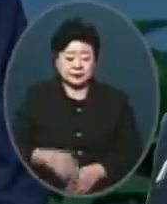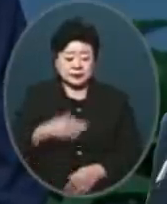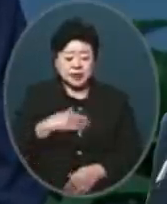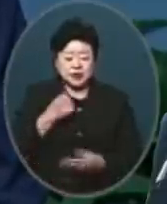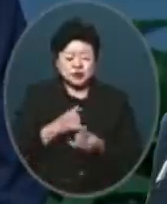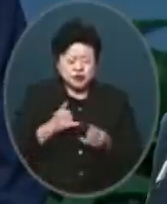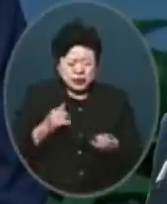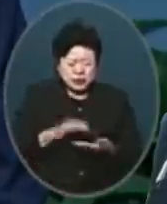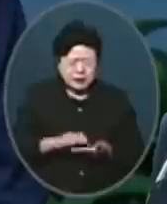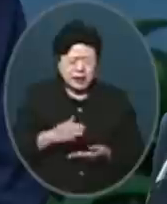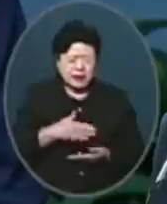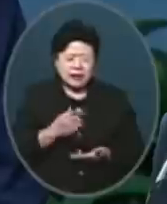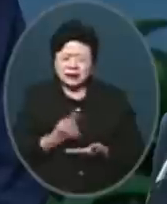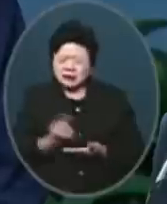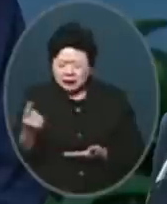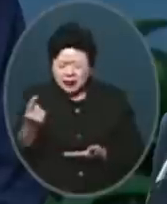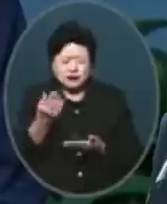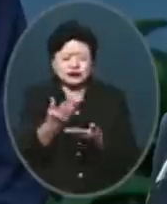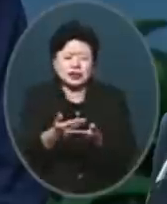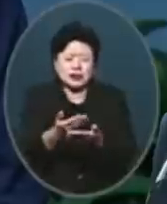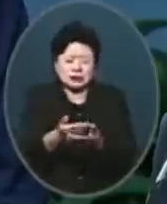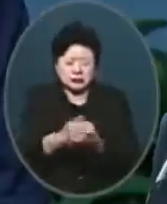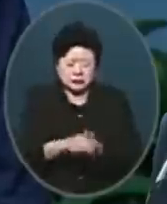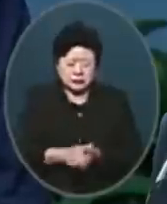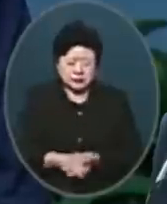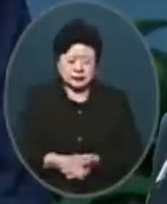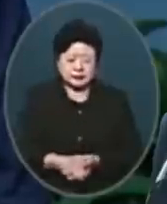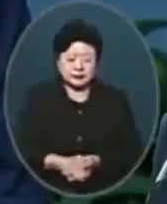나는 죄인입니다 나를 떠나소서